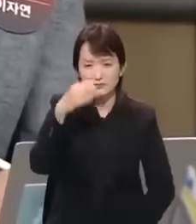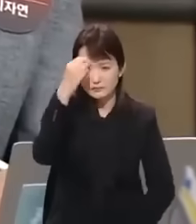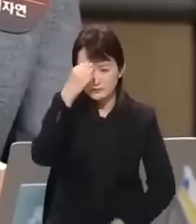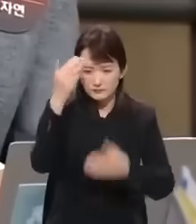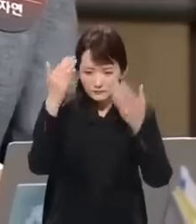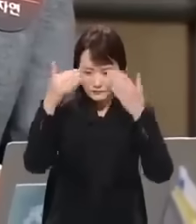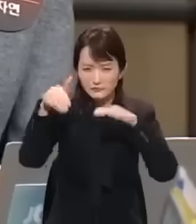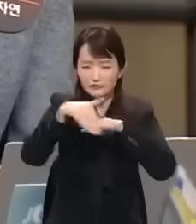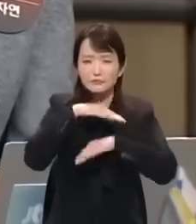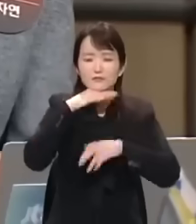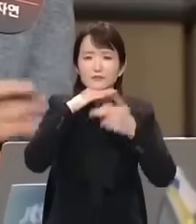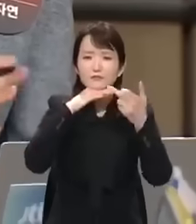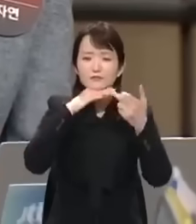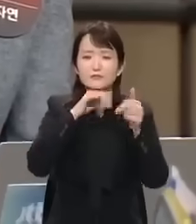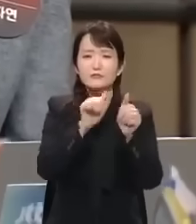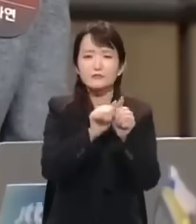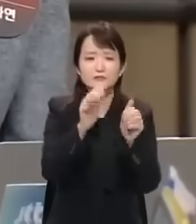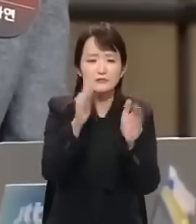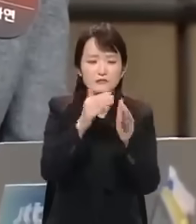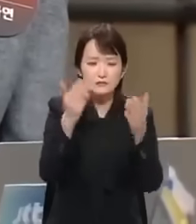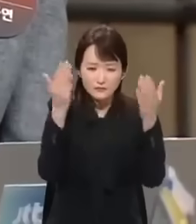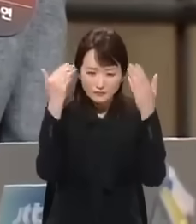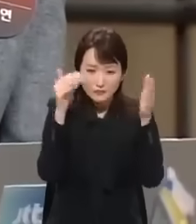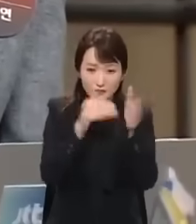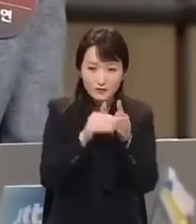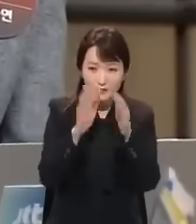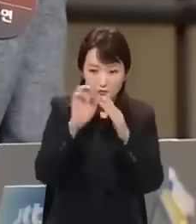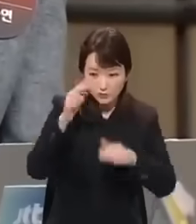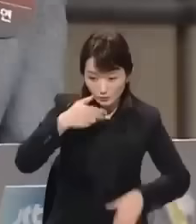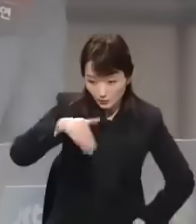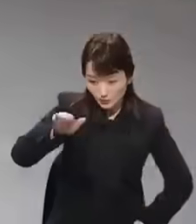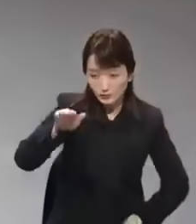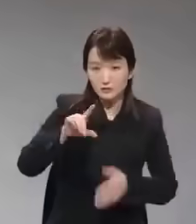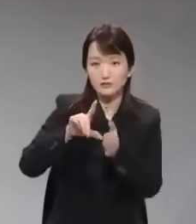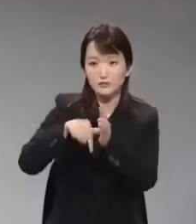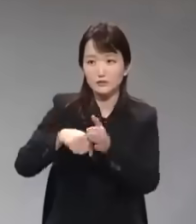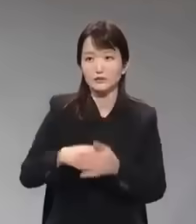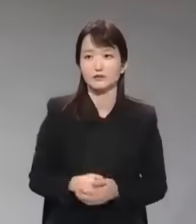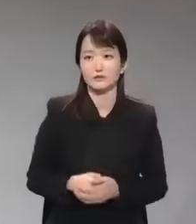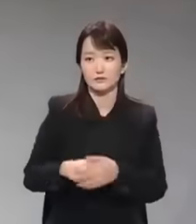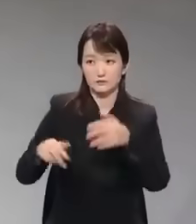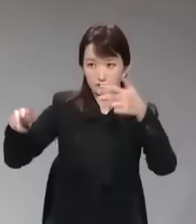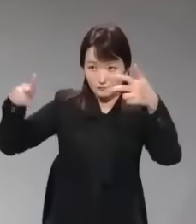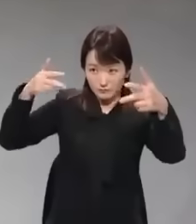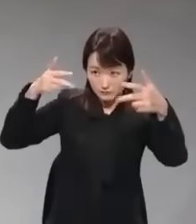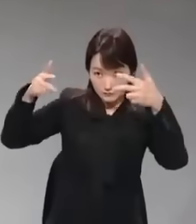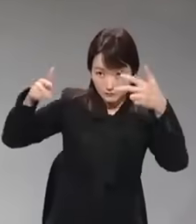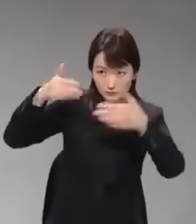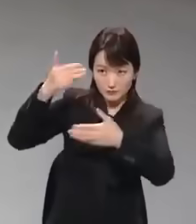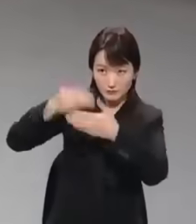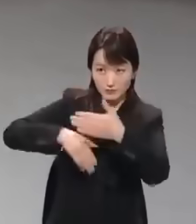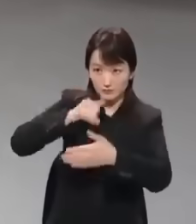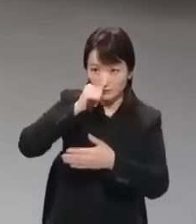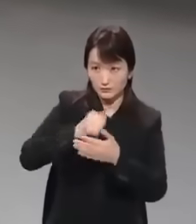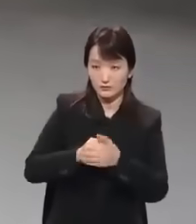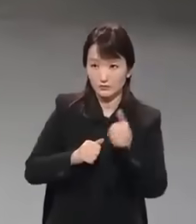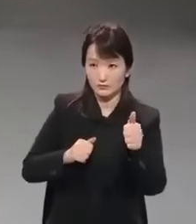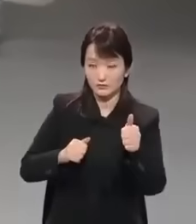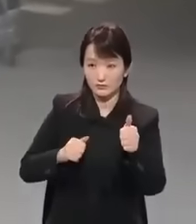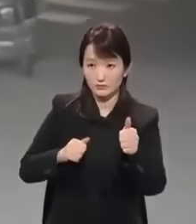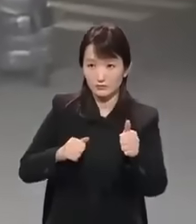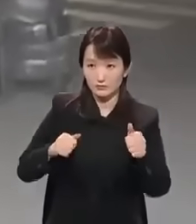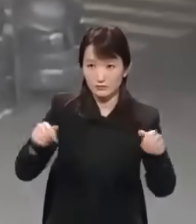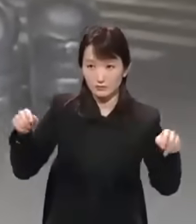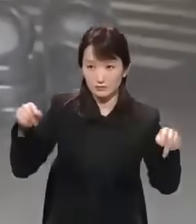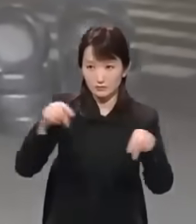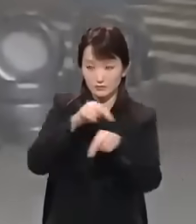다니던 17살 남학생이 학교 마친 뒤에 집에 돌아가던 길이었습니다 그 당시 C TV 화면이 남아 있는데 남학생이 보행자